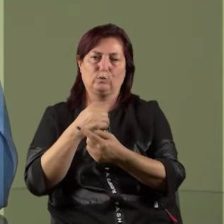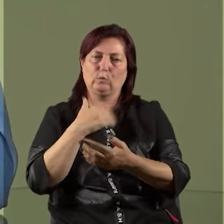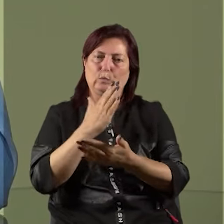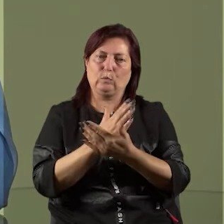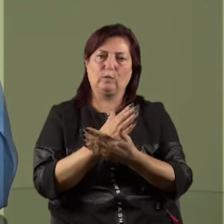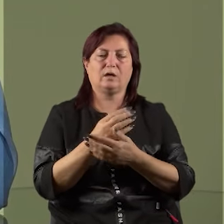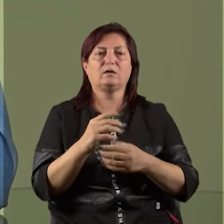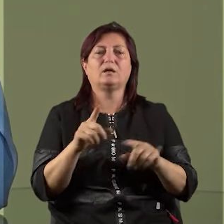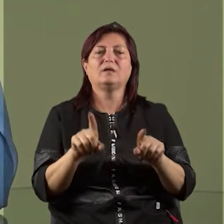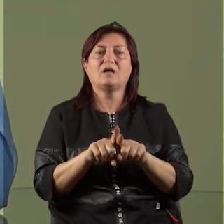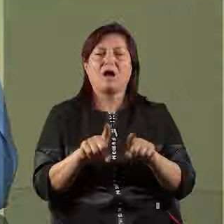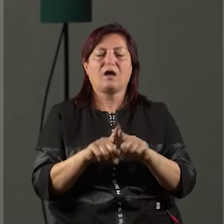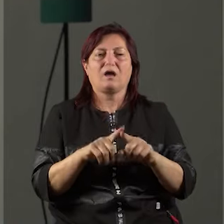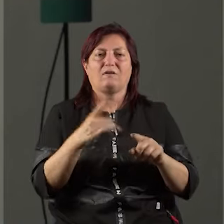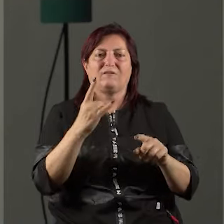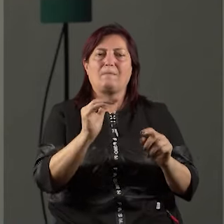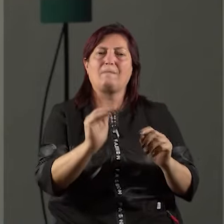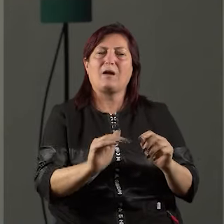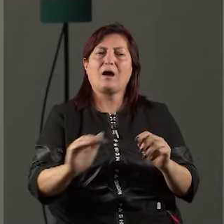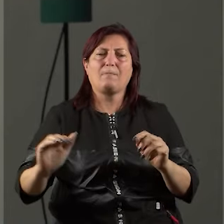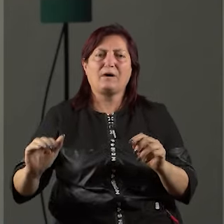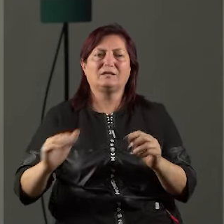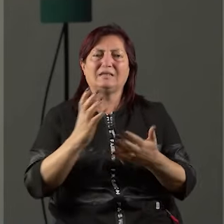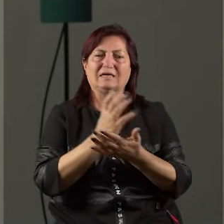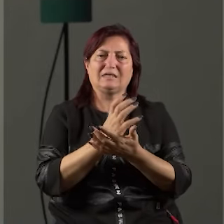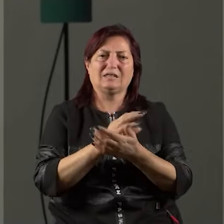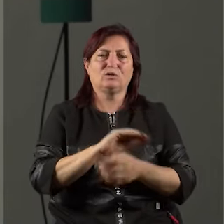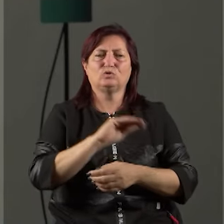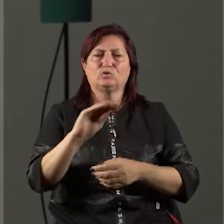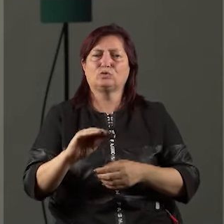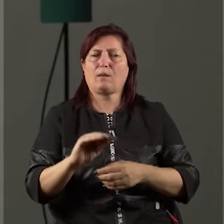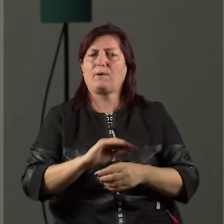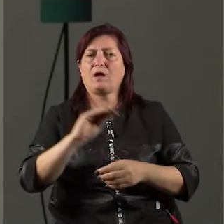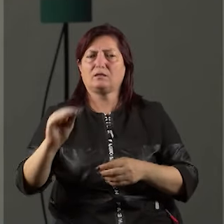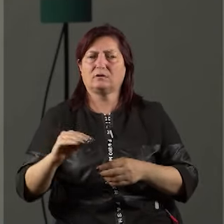նաև մանկապատանական գրքի շաբաթն ենք անցկացնում,